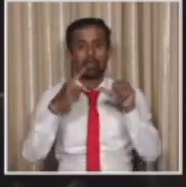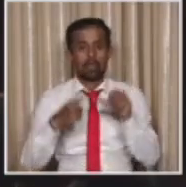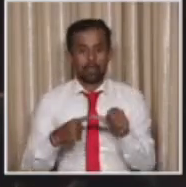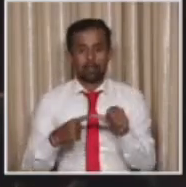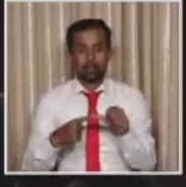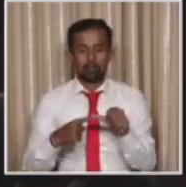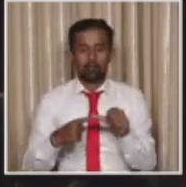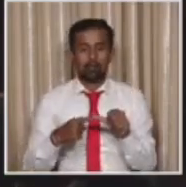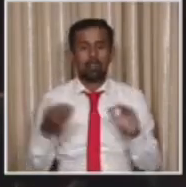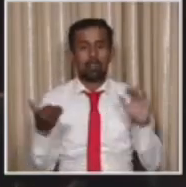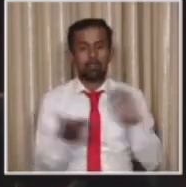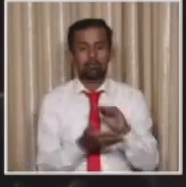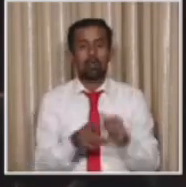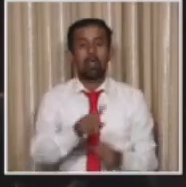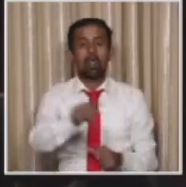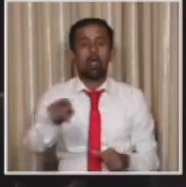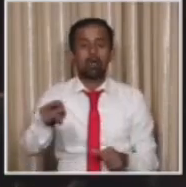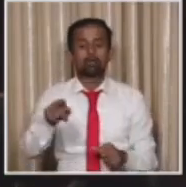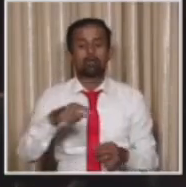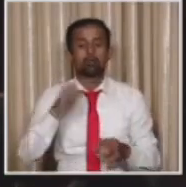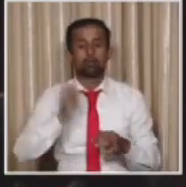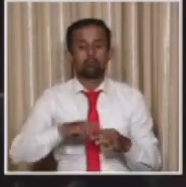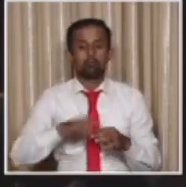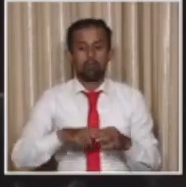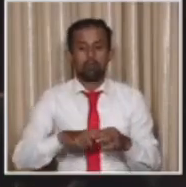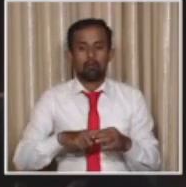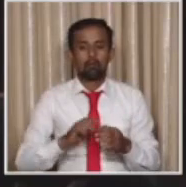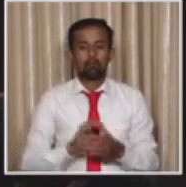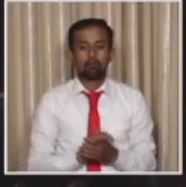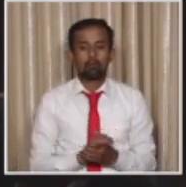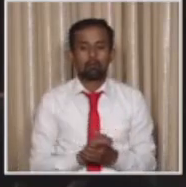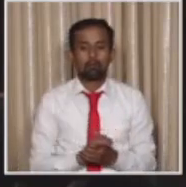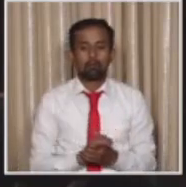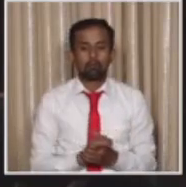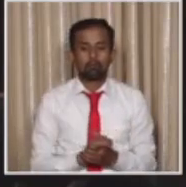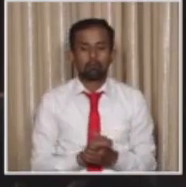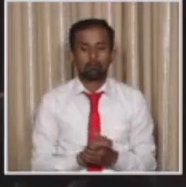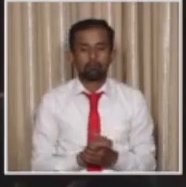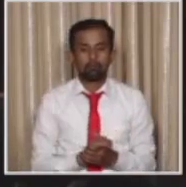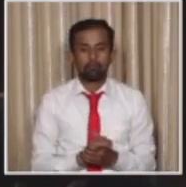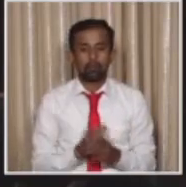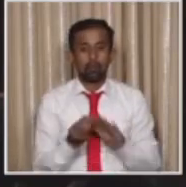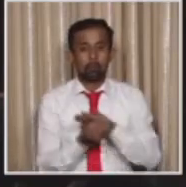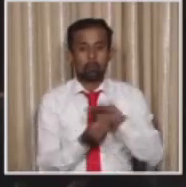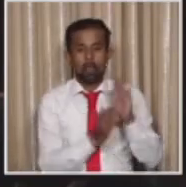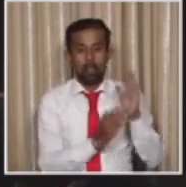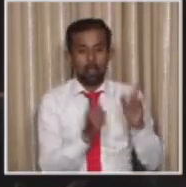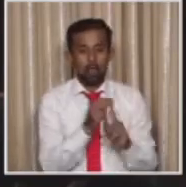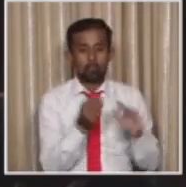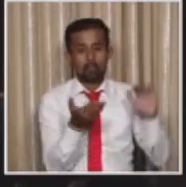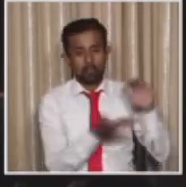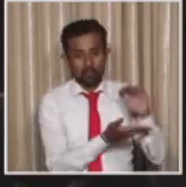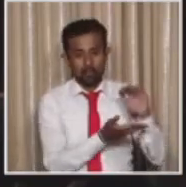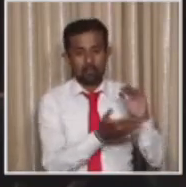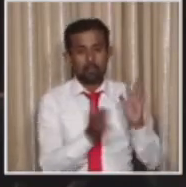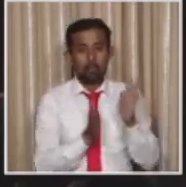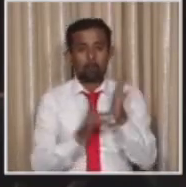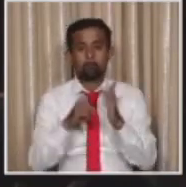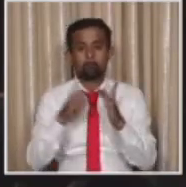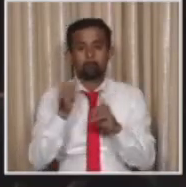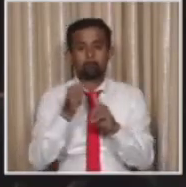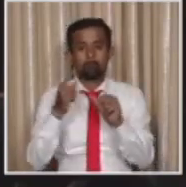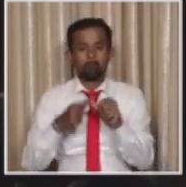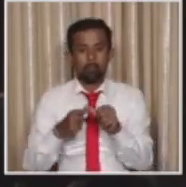මේක කරේ කියලා. මේකෙන් තමයි මේ ප්‍රශ්නේ මූලික වශයෙන් ඇති වුණේ. මොකද හේතුව පරිසර අමාත්‍යාංශය යටතේ තිබෙන්න ඕනේ මීපා